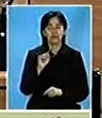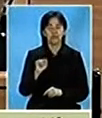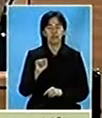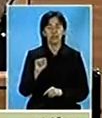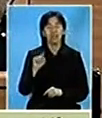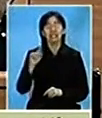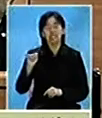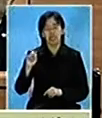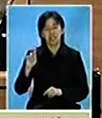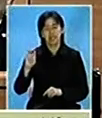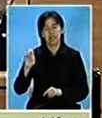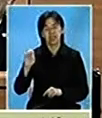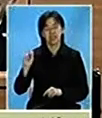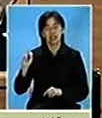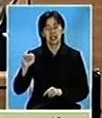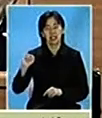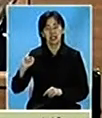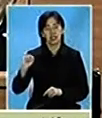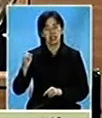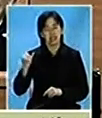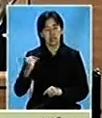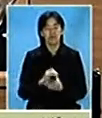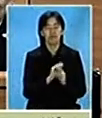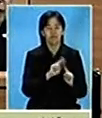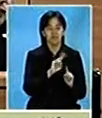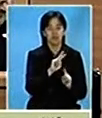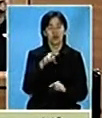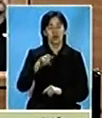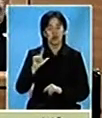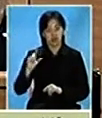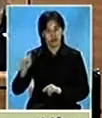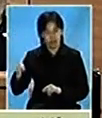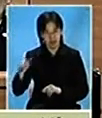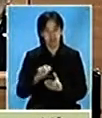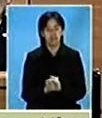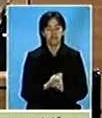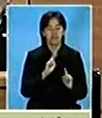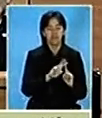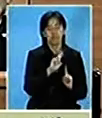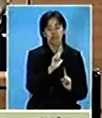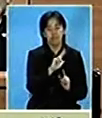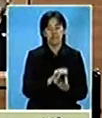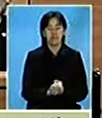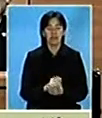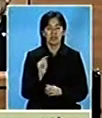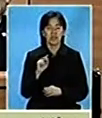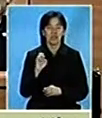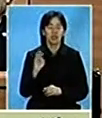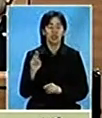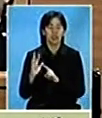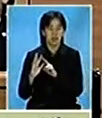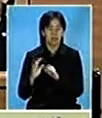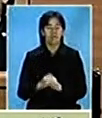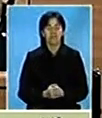คุณตรึงใจบุรณะสมภพ 2. นางพิไลพันธ์สมบัติสิริ 3. นายธีระสุวรรณกุ